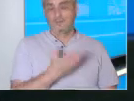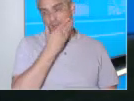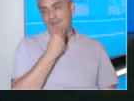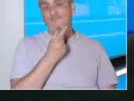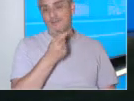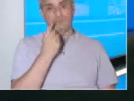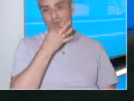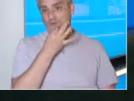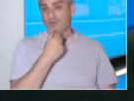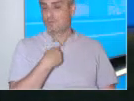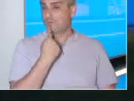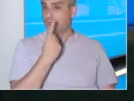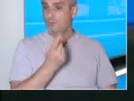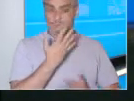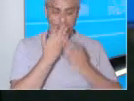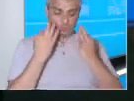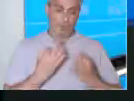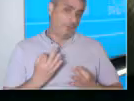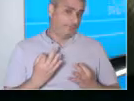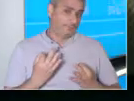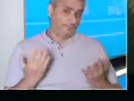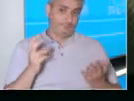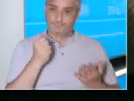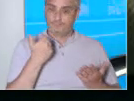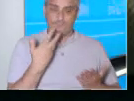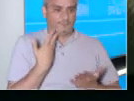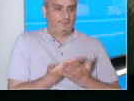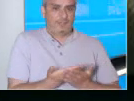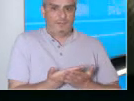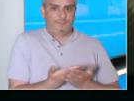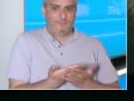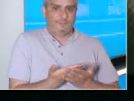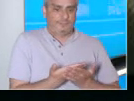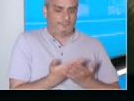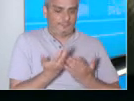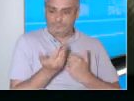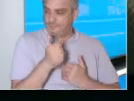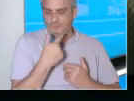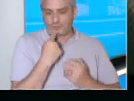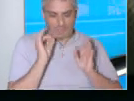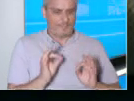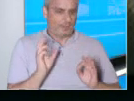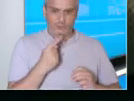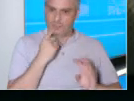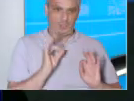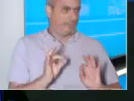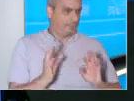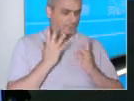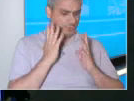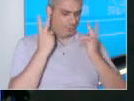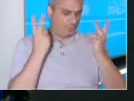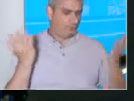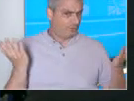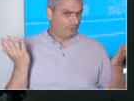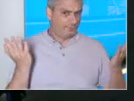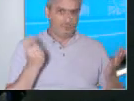זה יפה שאתה שואל, ואני אומר לך בצורה הכי חד משמעית. קודם כל, ההצעה היא הצעה שהיא, קודם כל, אמירה. יש כאן אמירה שהיא אמירה מאוד מאוד חשובה,